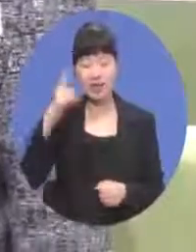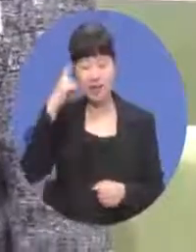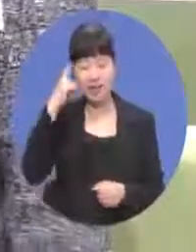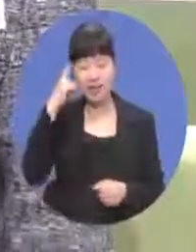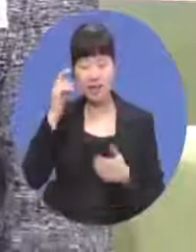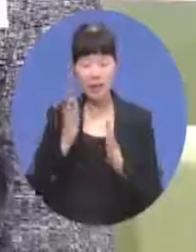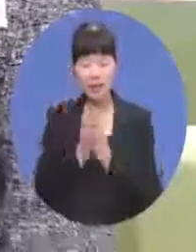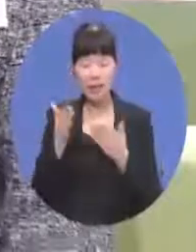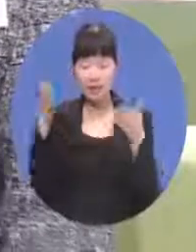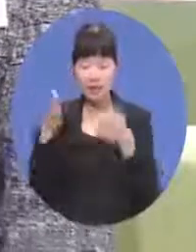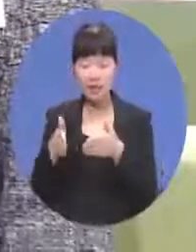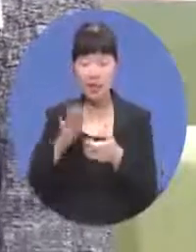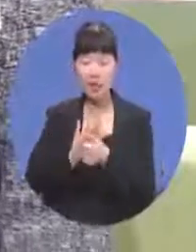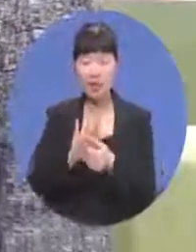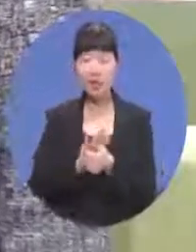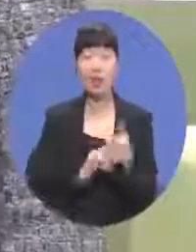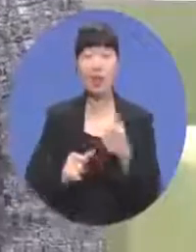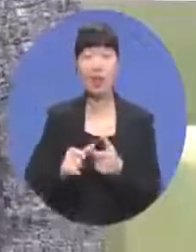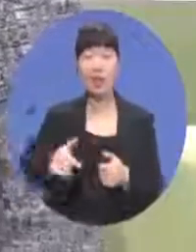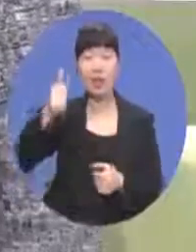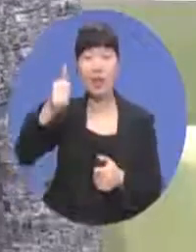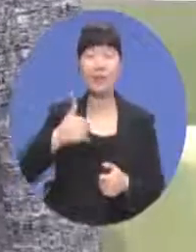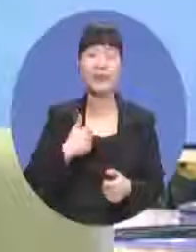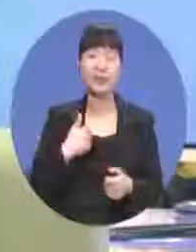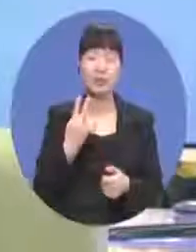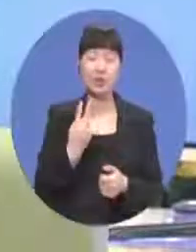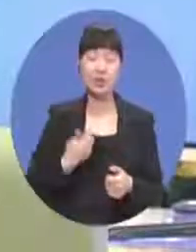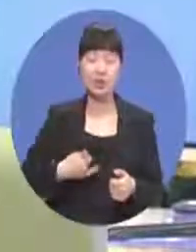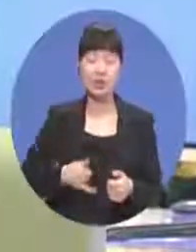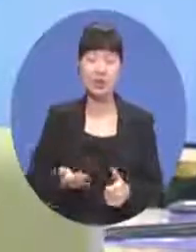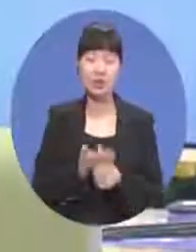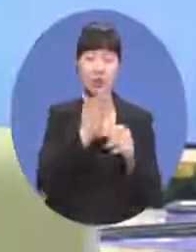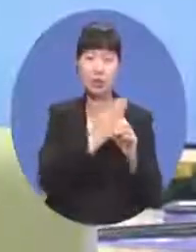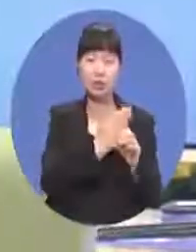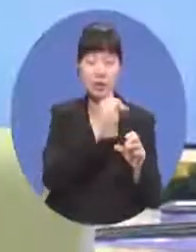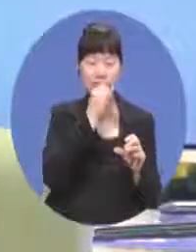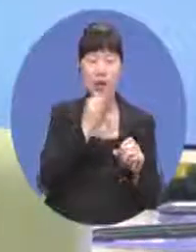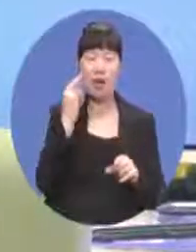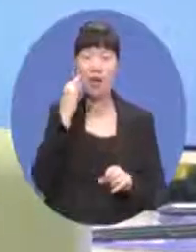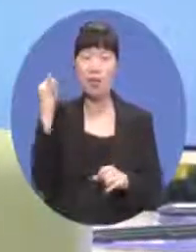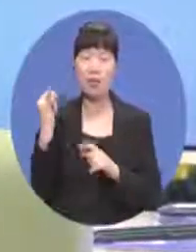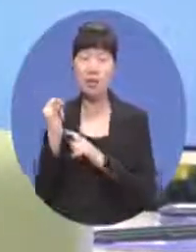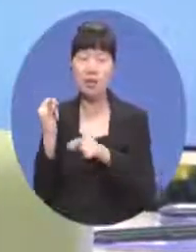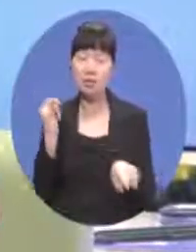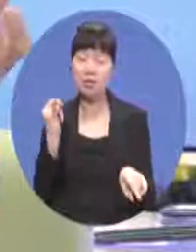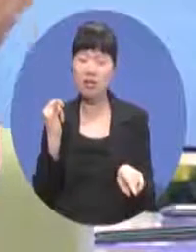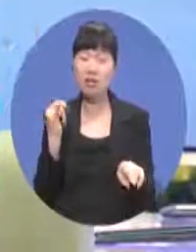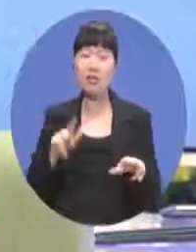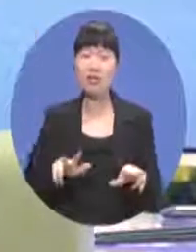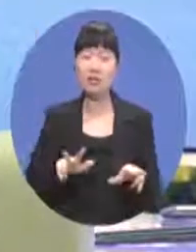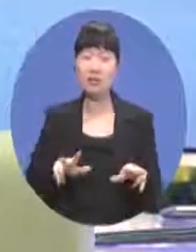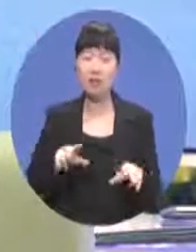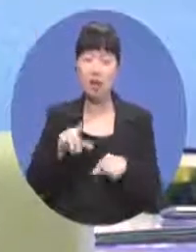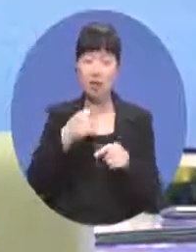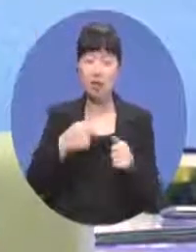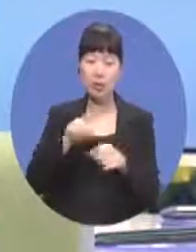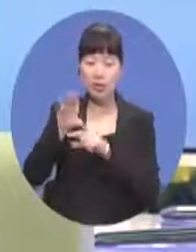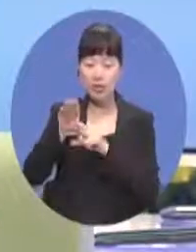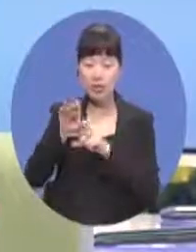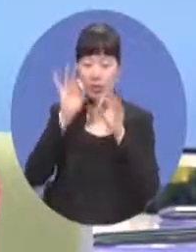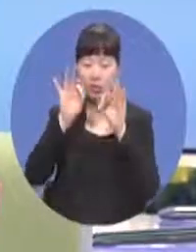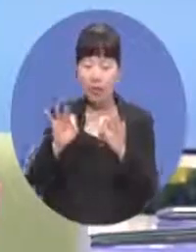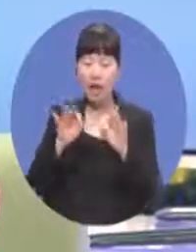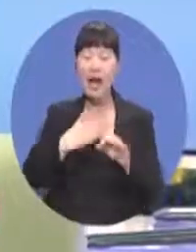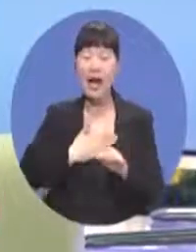수 있도록 도와주시는 게 더 좋죠. 그러니까요. 저도 두 아이를 키우다 보니까 네. 어머니들이 요거를 이제 교육방송을 통해서 알고